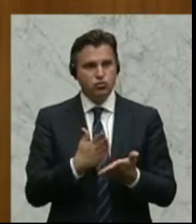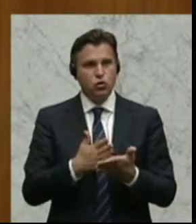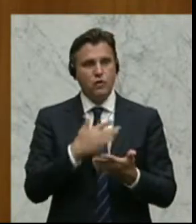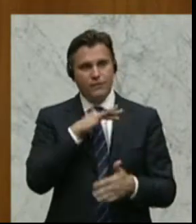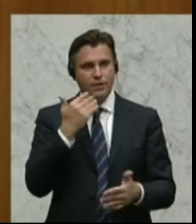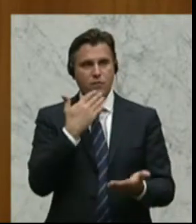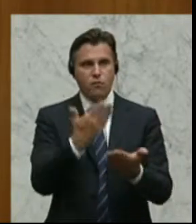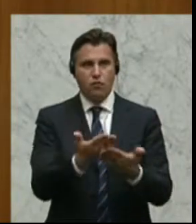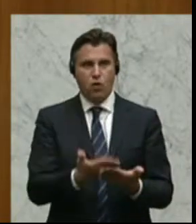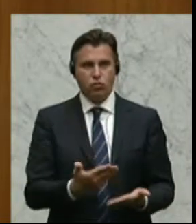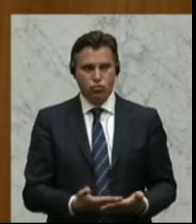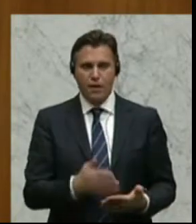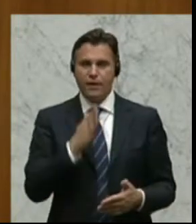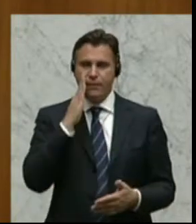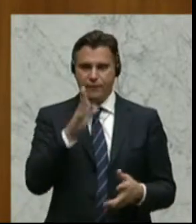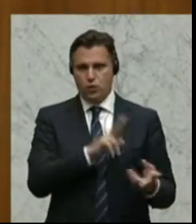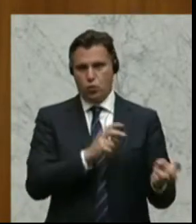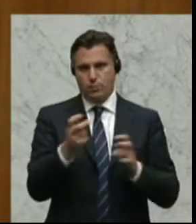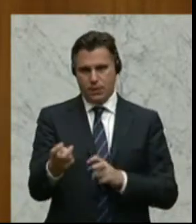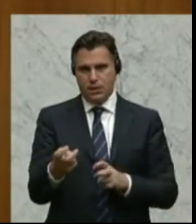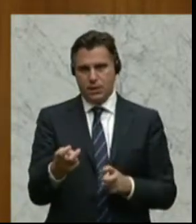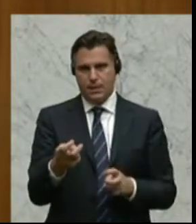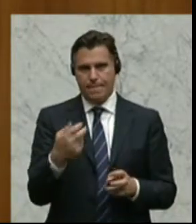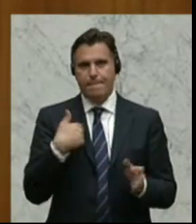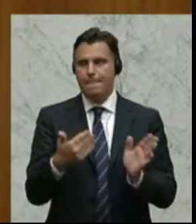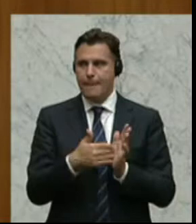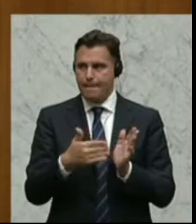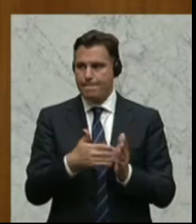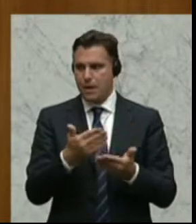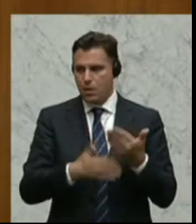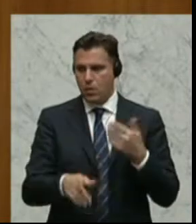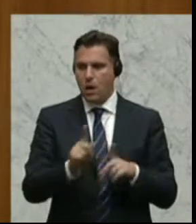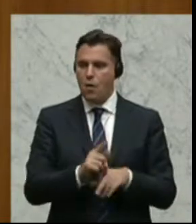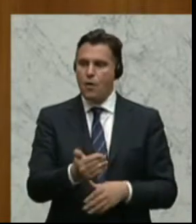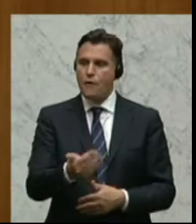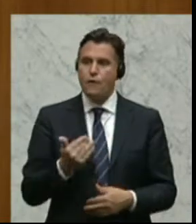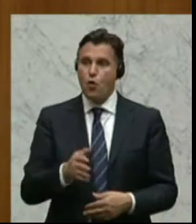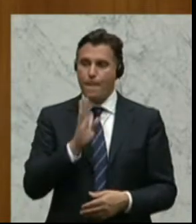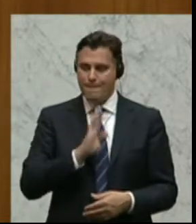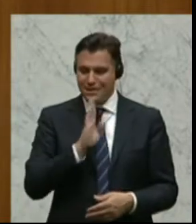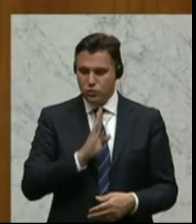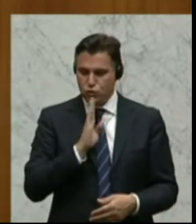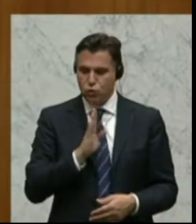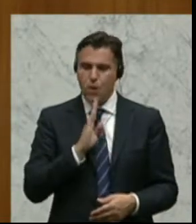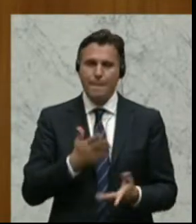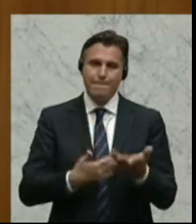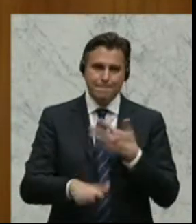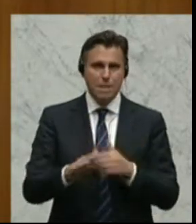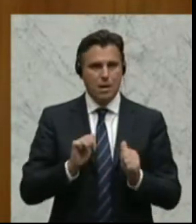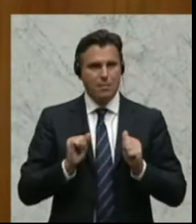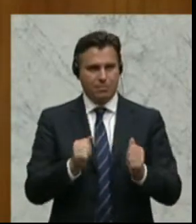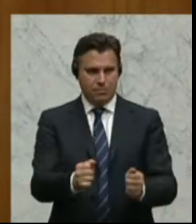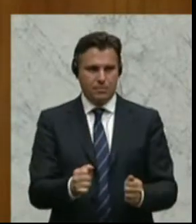werden umzusetzen. Was wir brauchen ist, dass wir bei den Frühpensionen ambitionierter werden. Ambitionierter in der Richtung